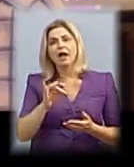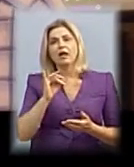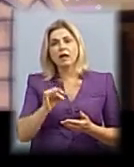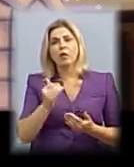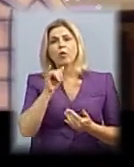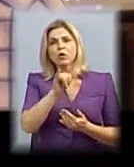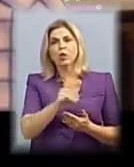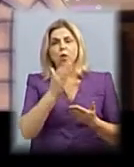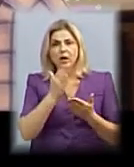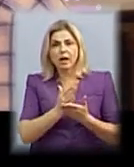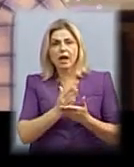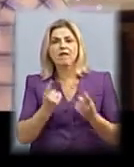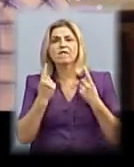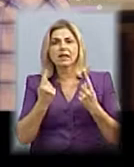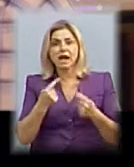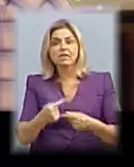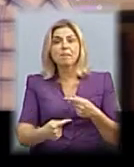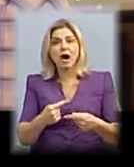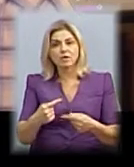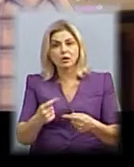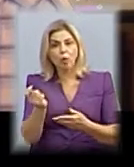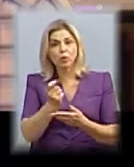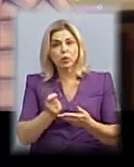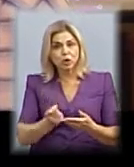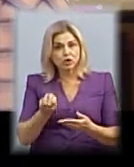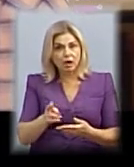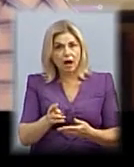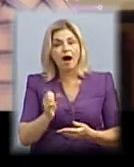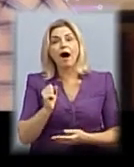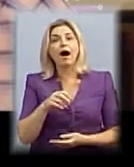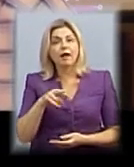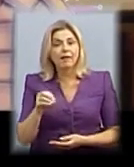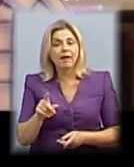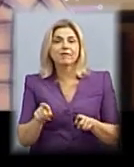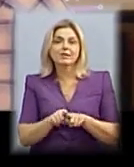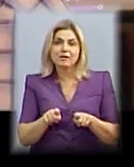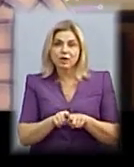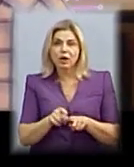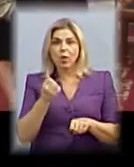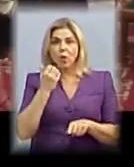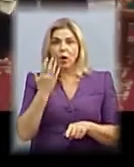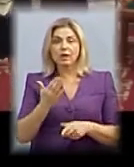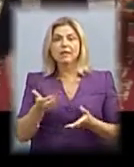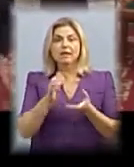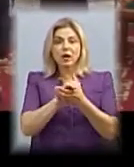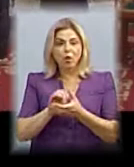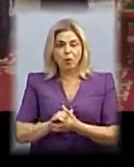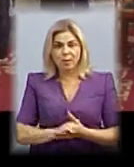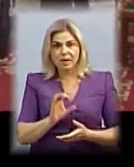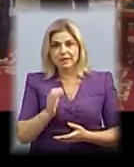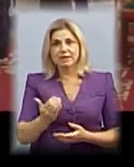є велика спадщина художня. Але все ж таки, коли знайомишся з